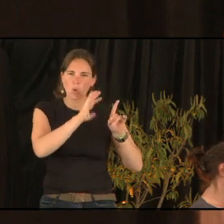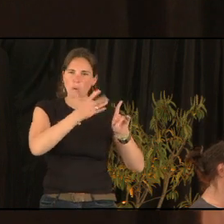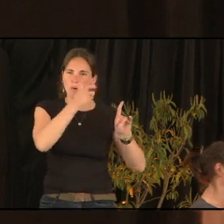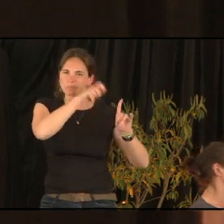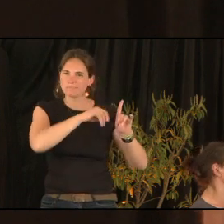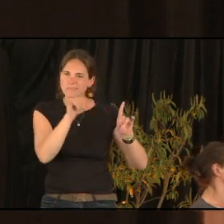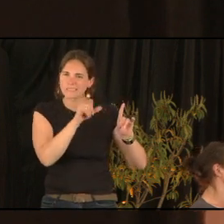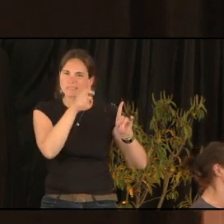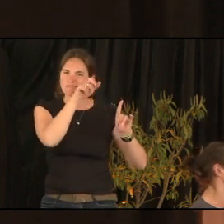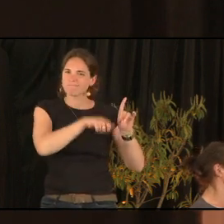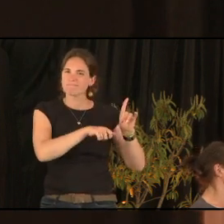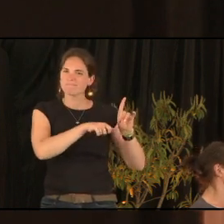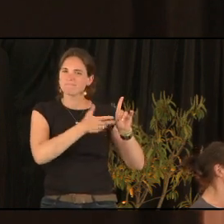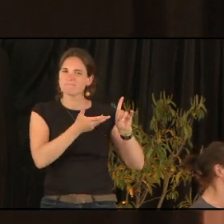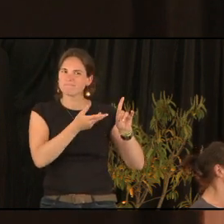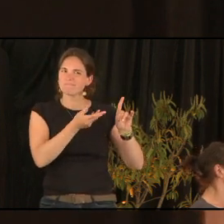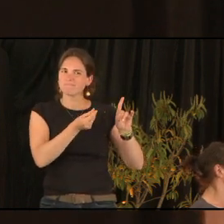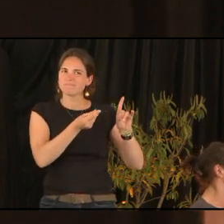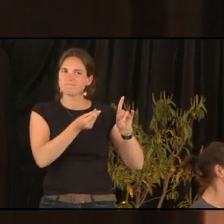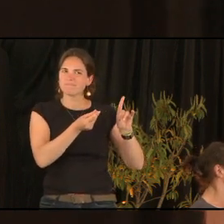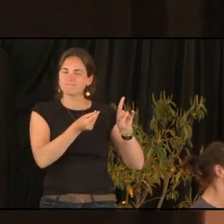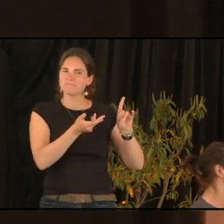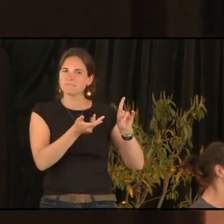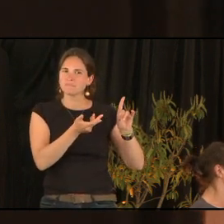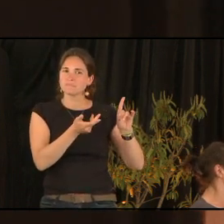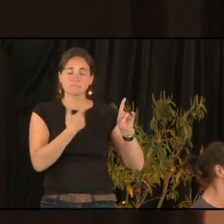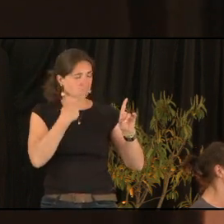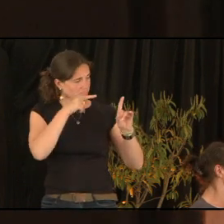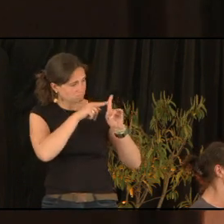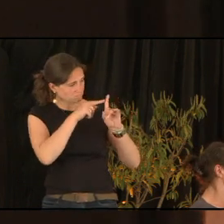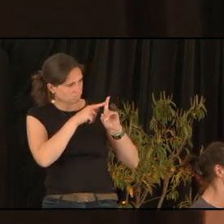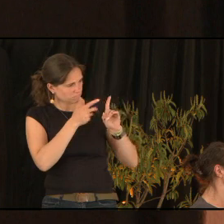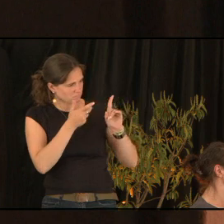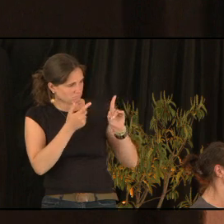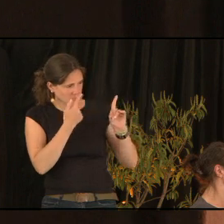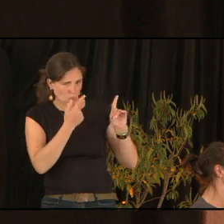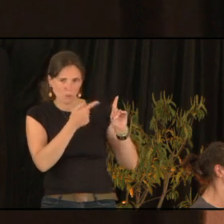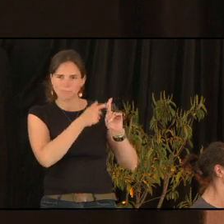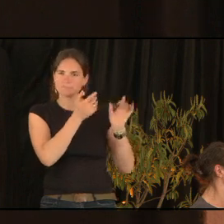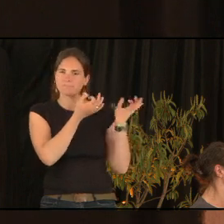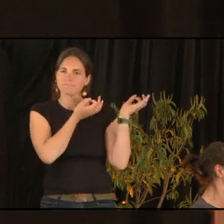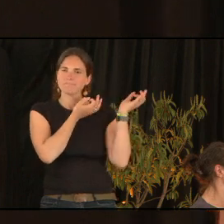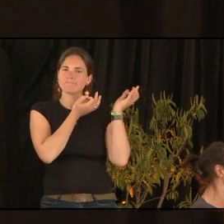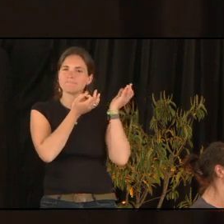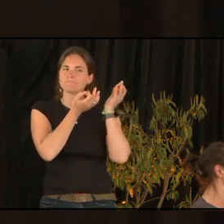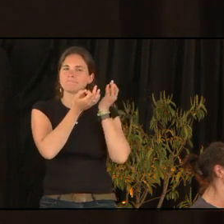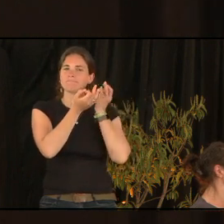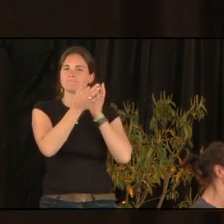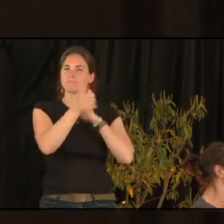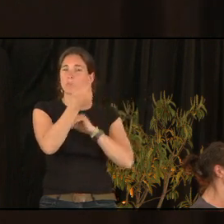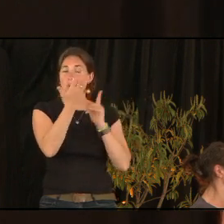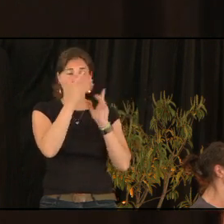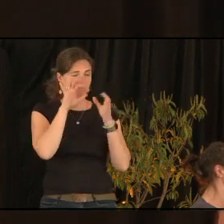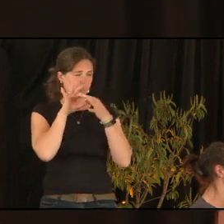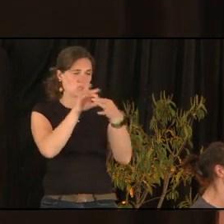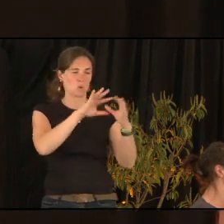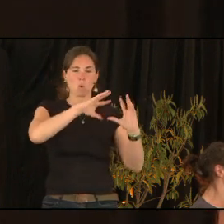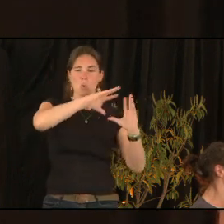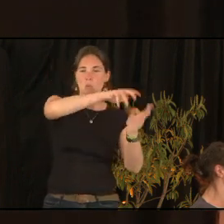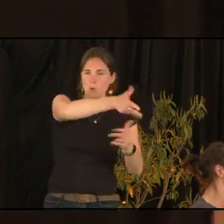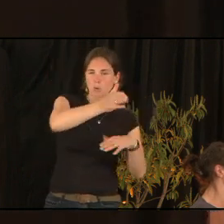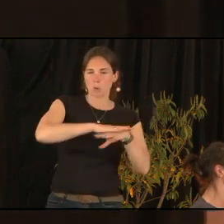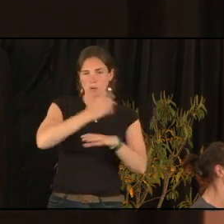je. Ensuite, le Hushkins, le scientifique, assez vite pour moi, c'était un personnage épique raté, quoi. Enfin, c'était, on